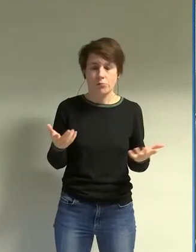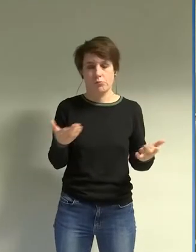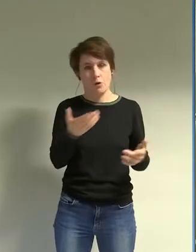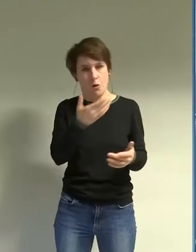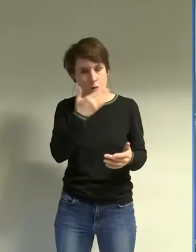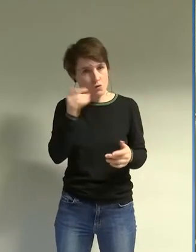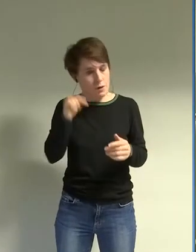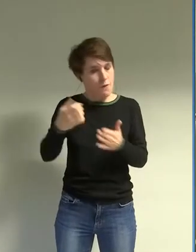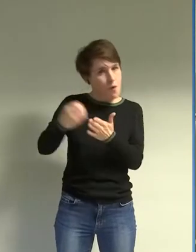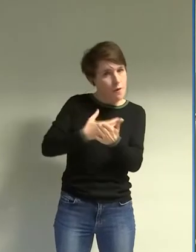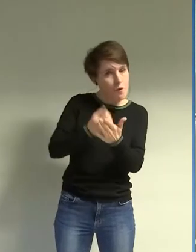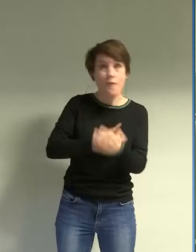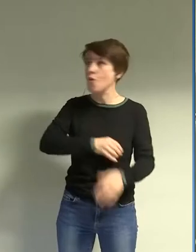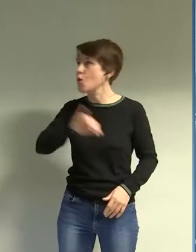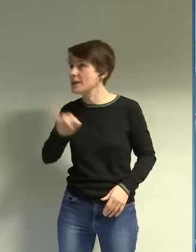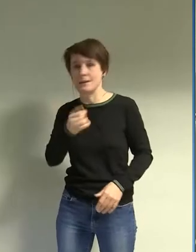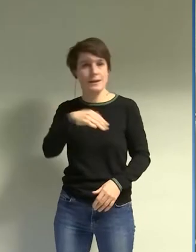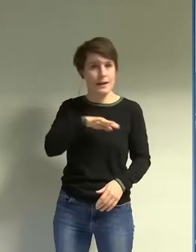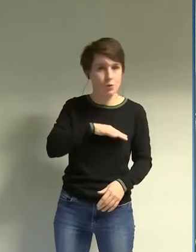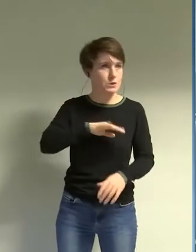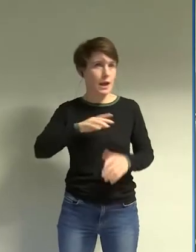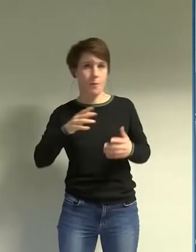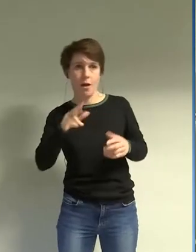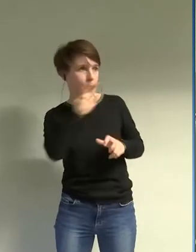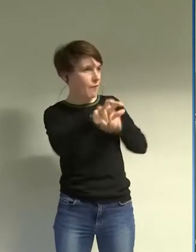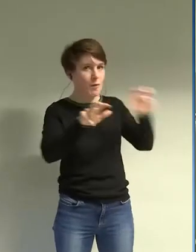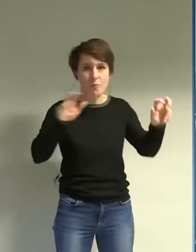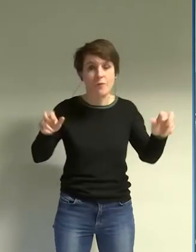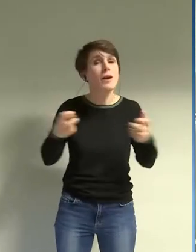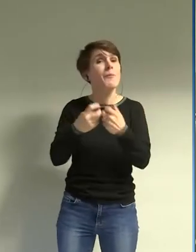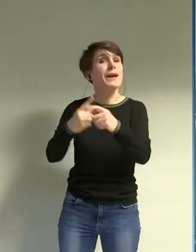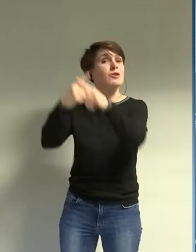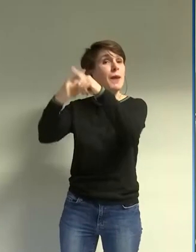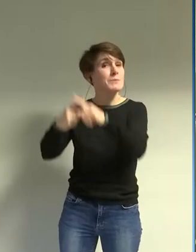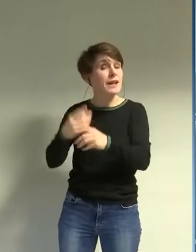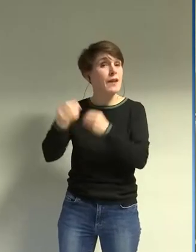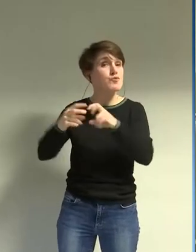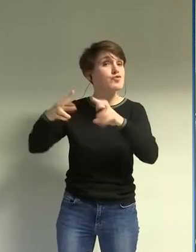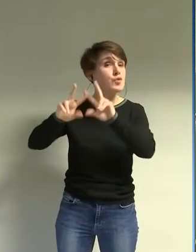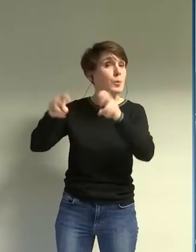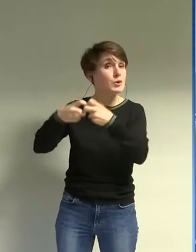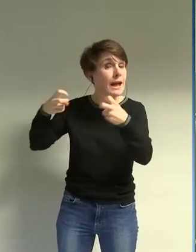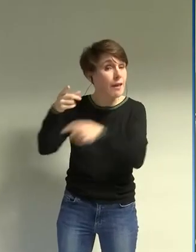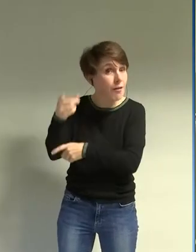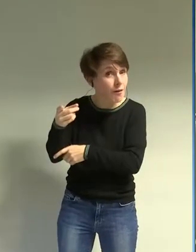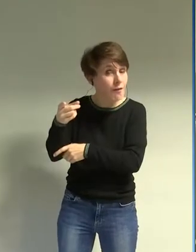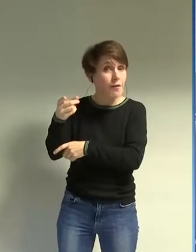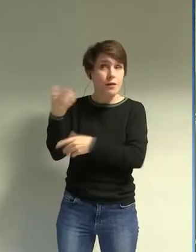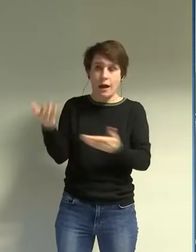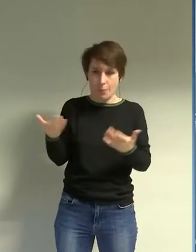matière de ressources qui seraient alloués on parle d expérience d'un jardin mais de bruxelles comment l'équipe chargée de grenoble 2044